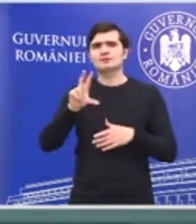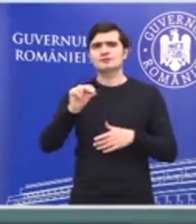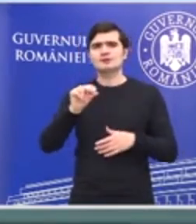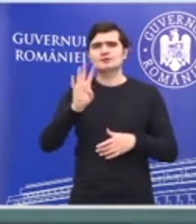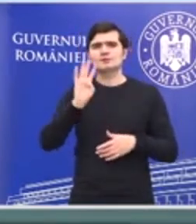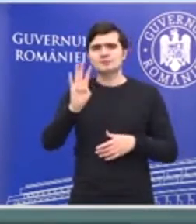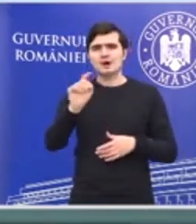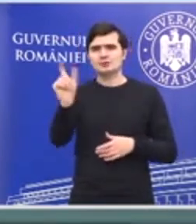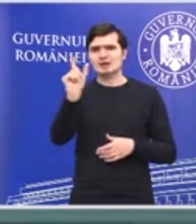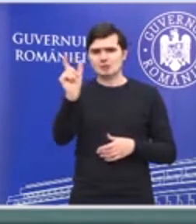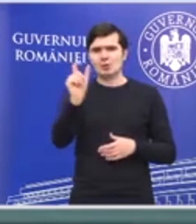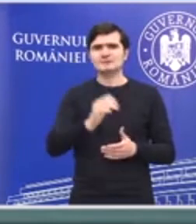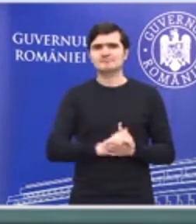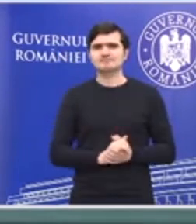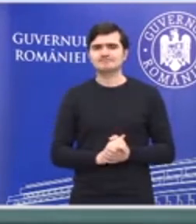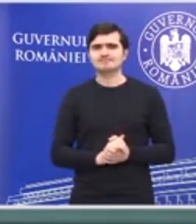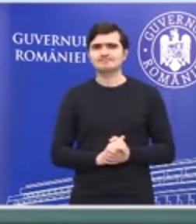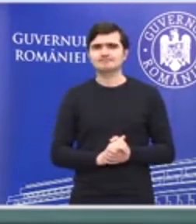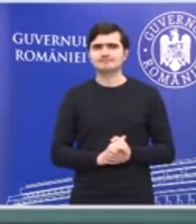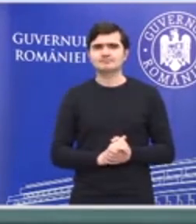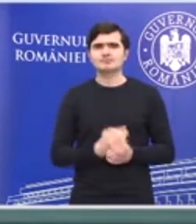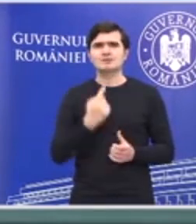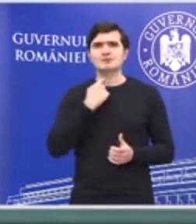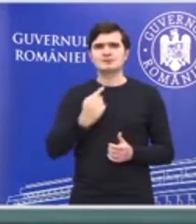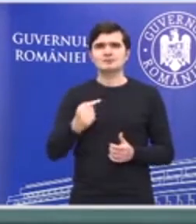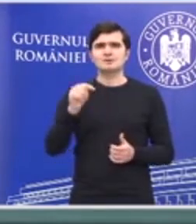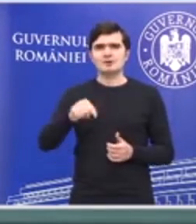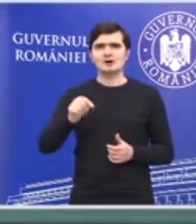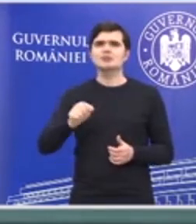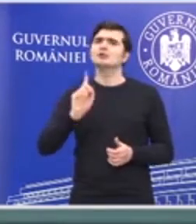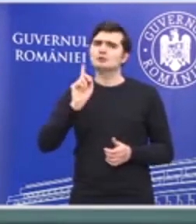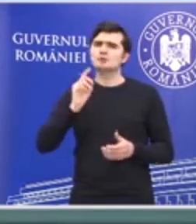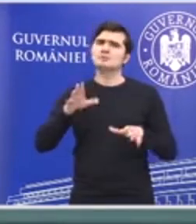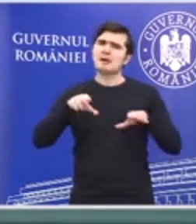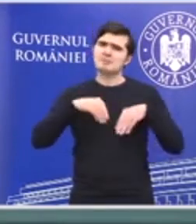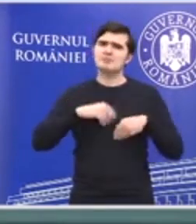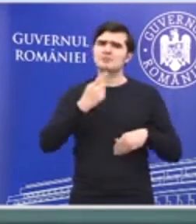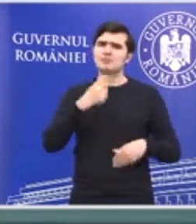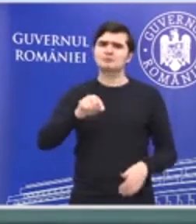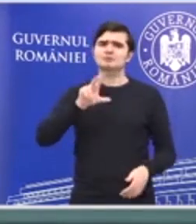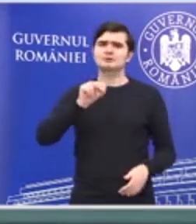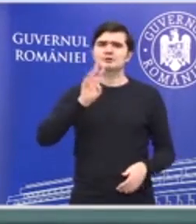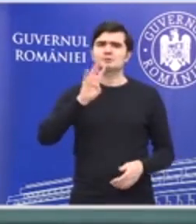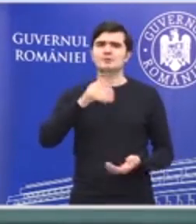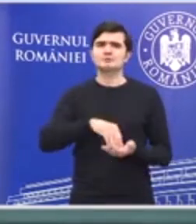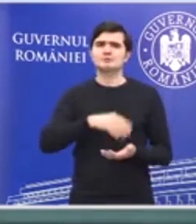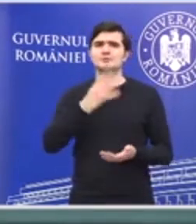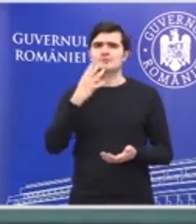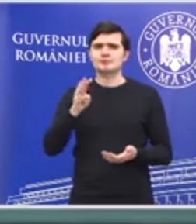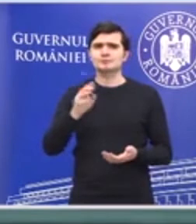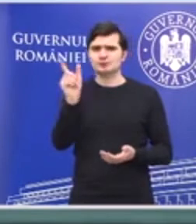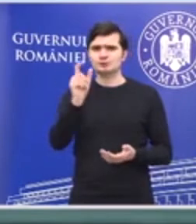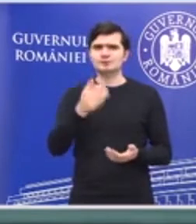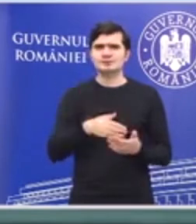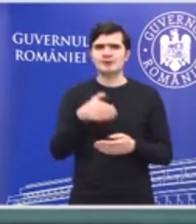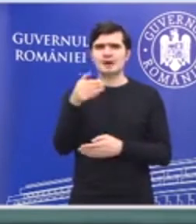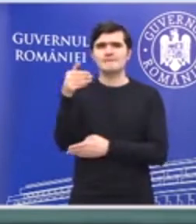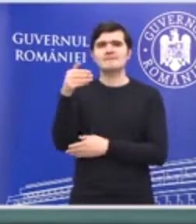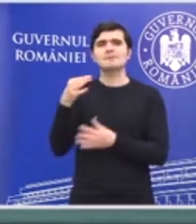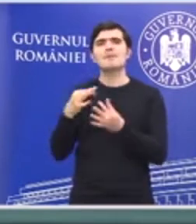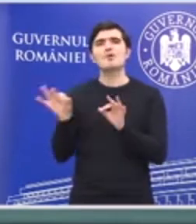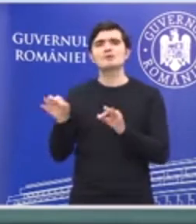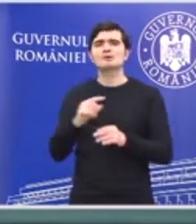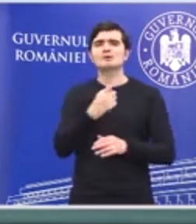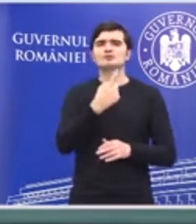2.212.734 de doze. Săptămâna aceasta vom mai primi 134.400 de doze de la Moderna și